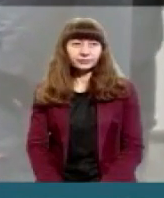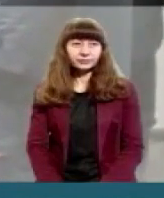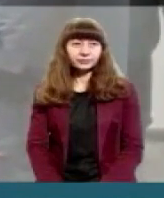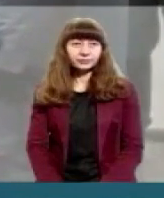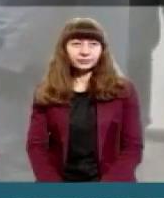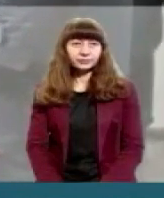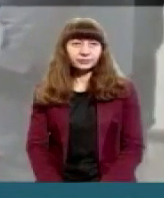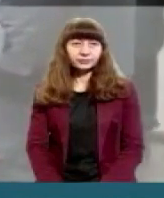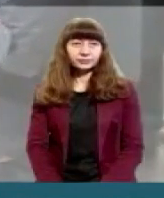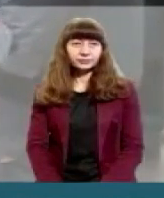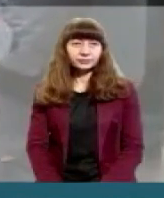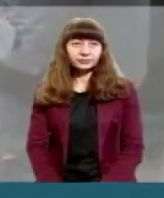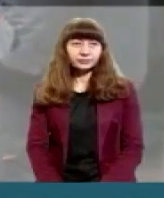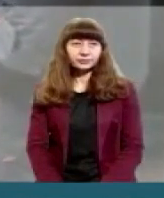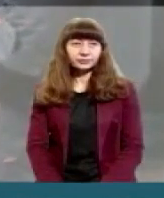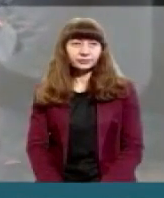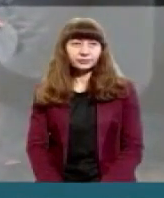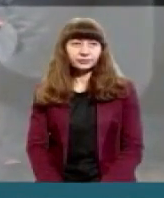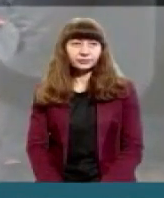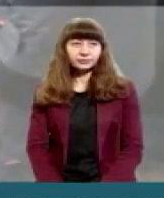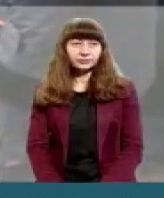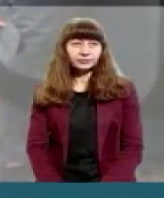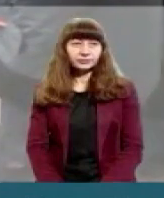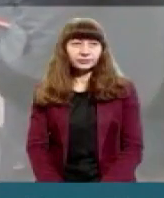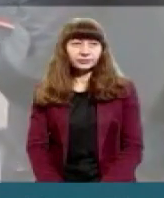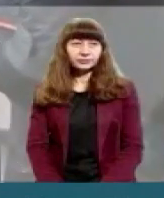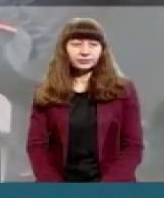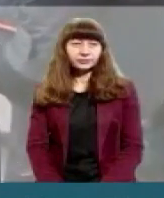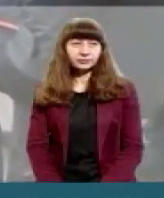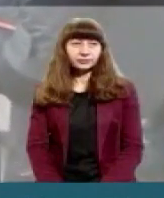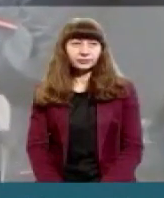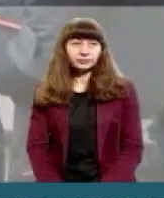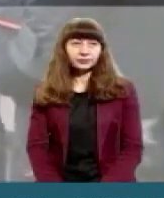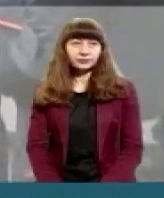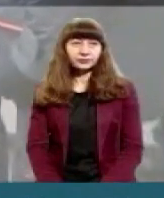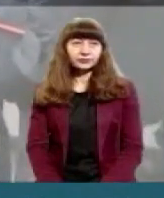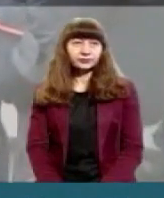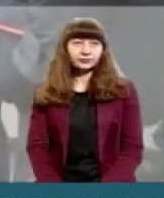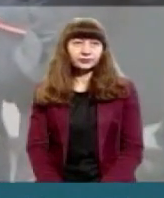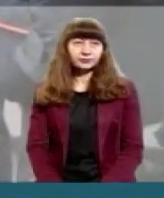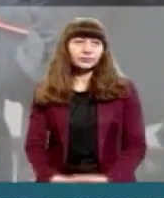У нас 20 суток, поэтому по поставкам угля у нас вообще проблем никогда не было.